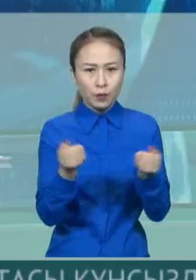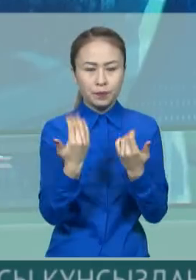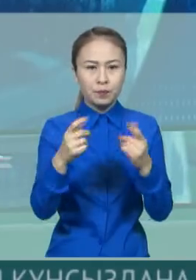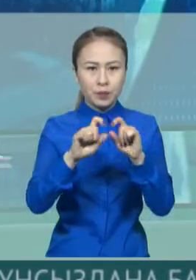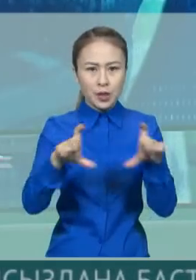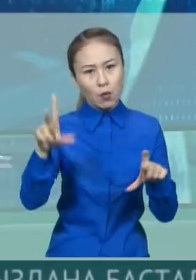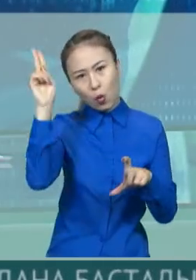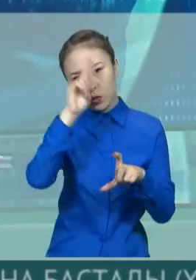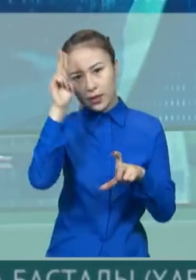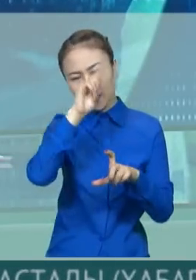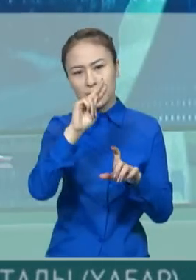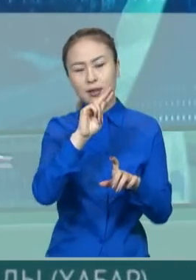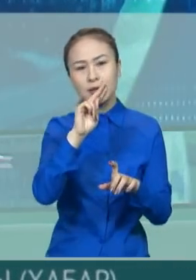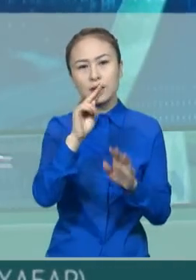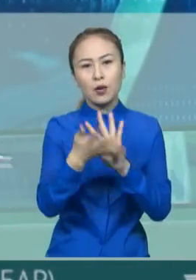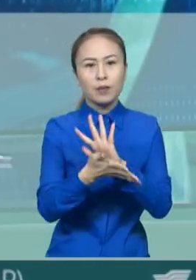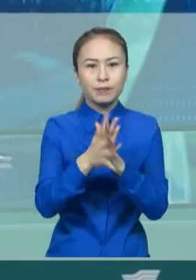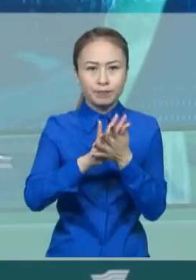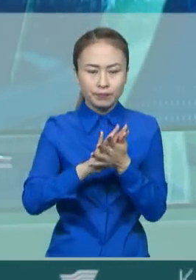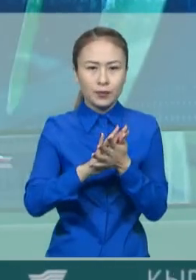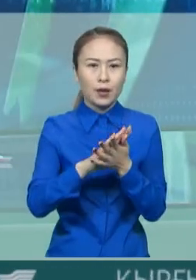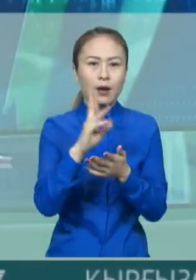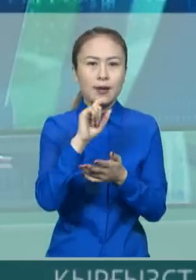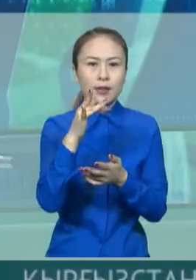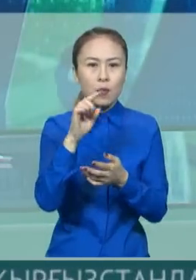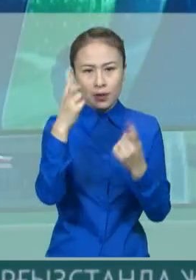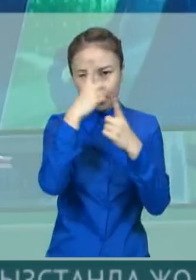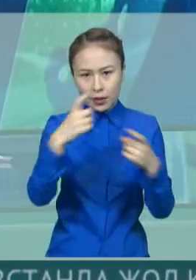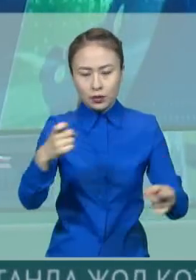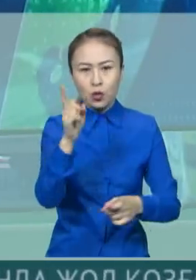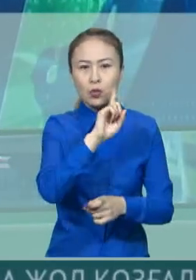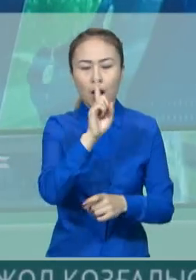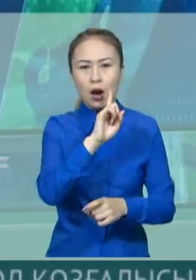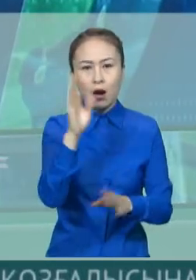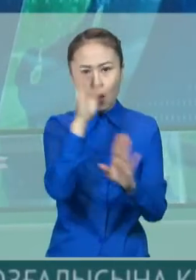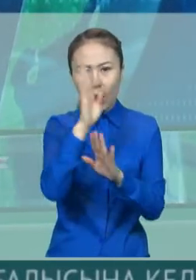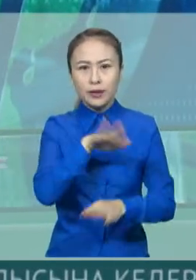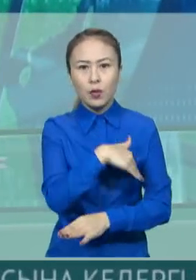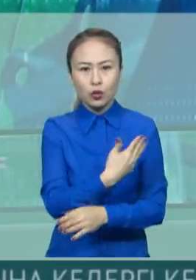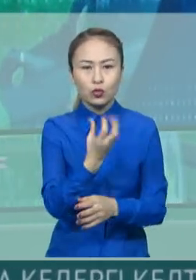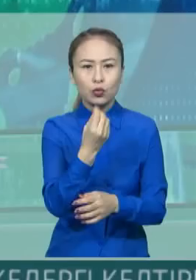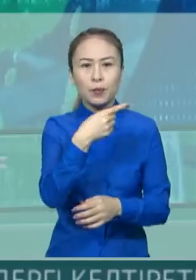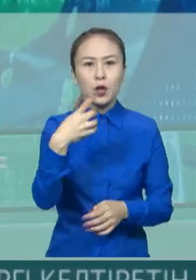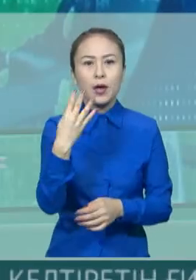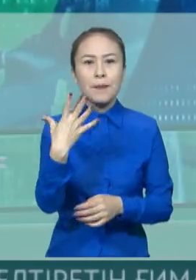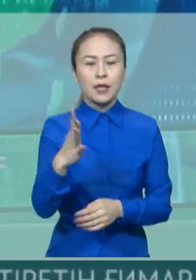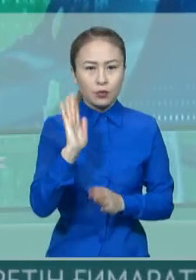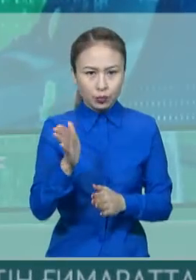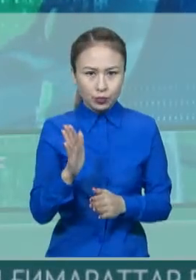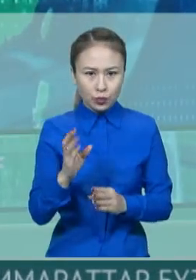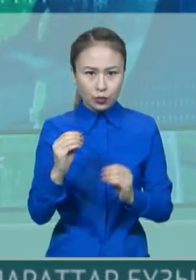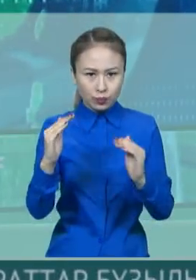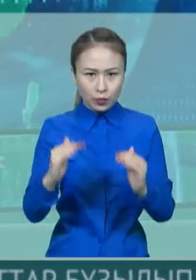Сондықтан барлық мектеп оқушыларына сабақ тоқтатылды. Қазгидромет мамандарының хабарлауынша ауа температурасы алдағы күндері -45 градусқа